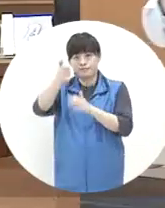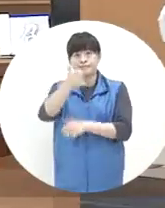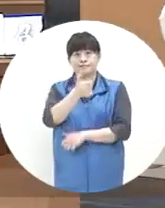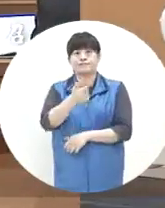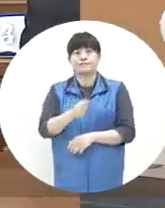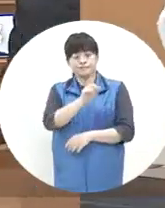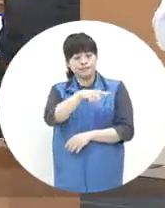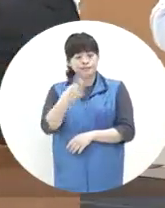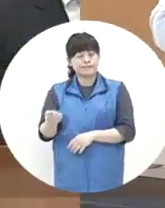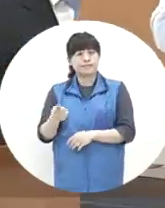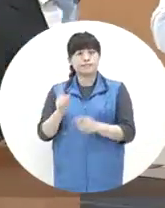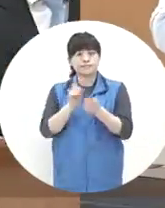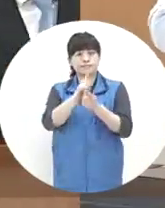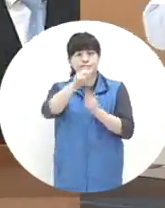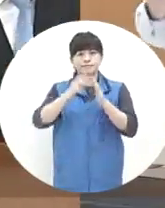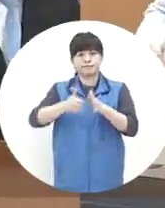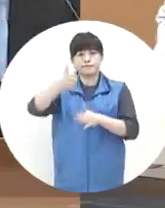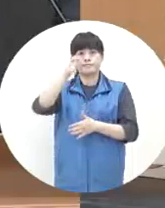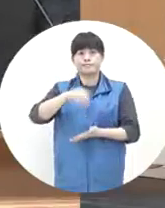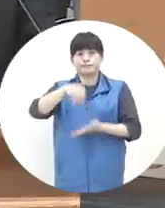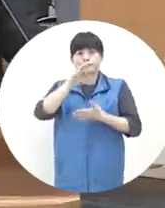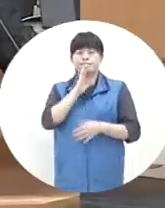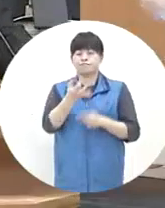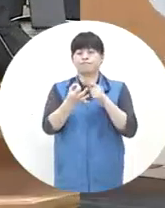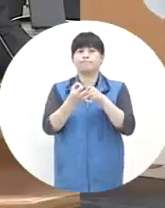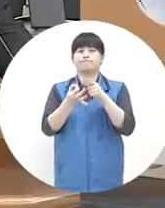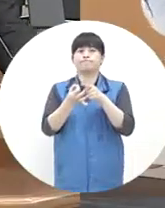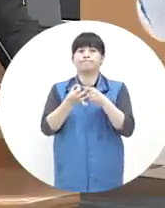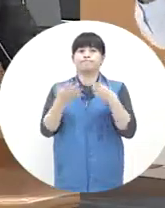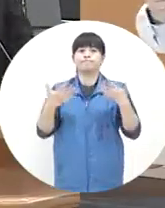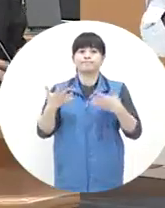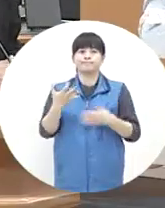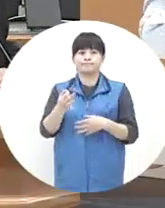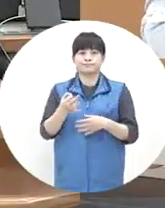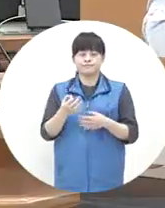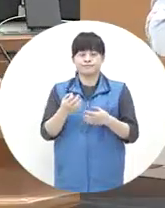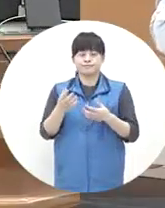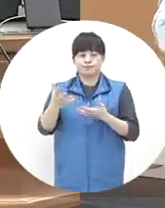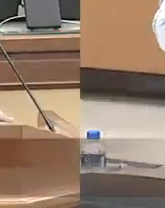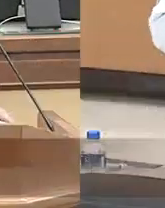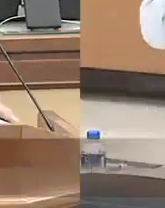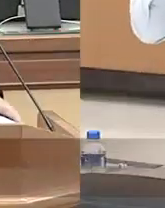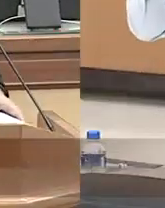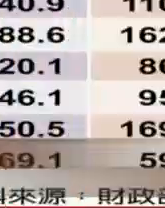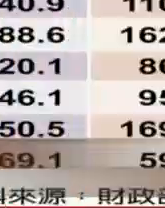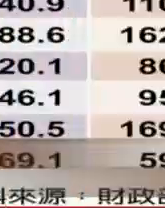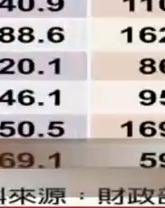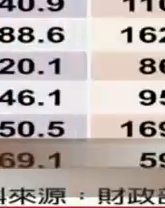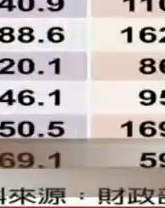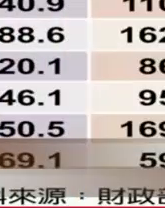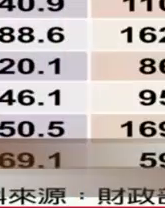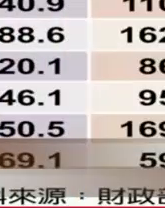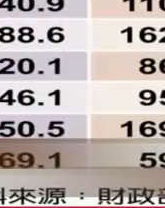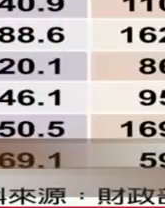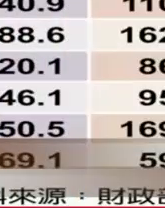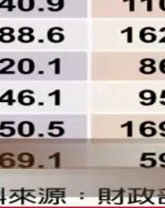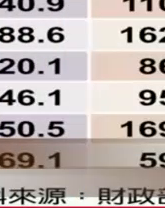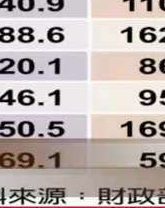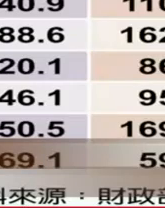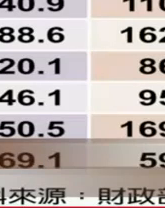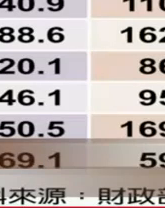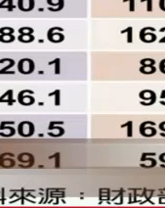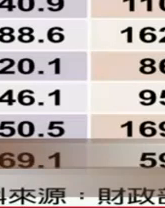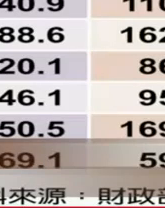要跟市长讲一下也是这个钱的问题齁、哦。这个统筹分配税款，这个我已经不管是公开还是私